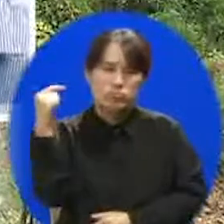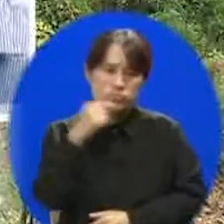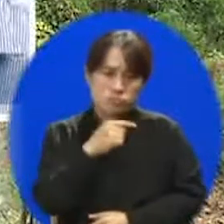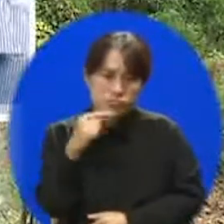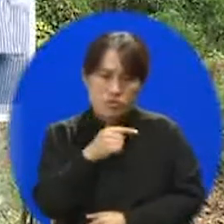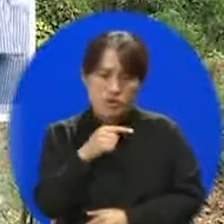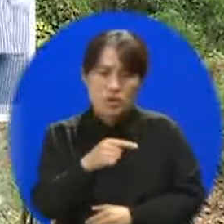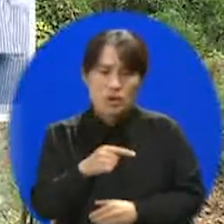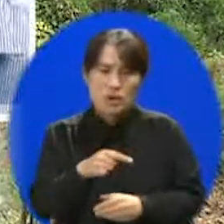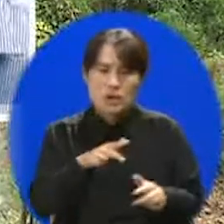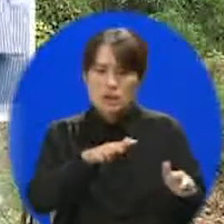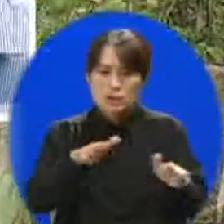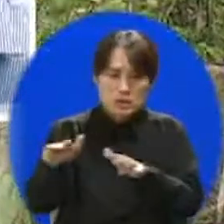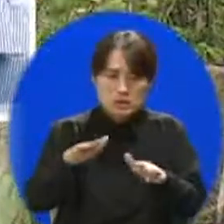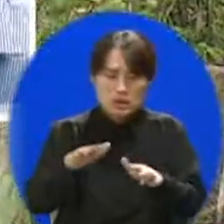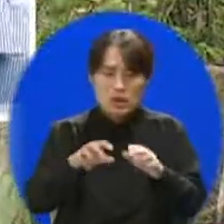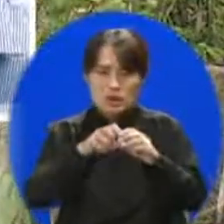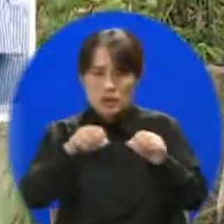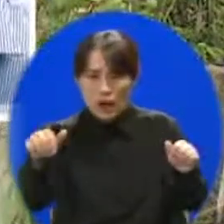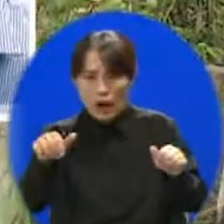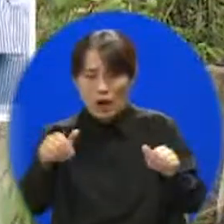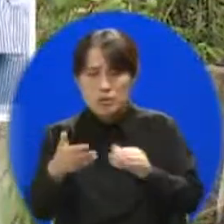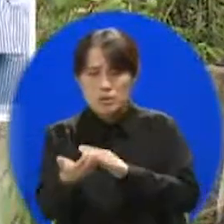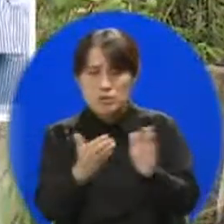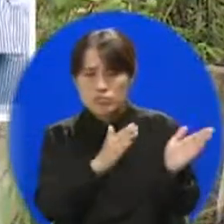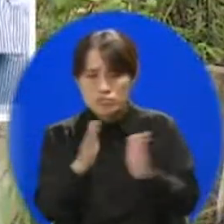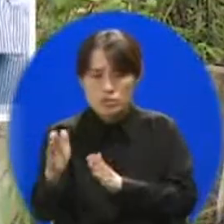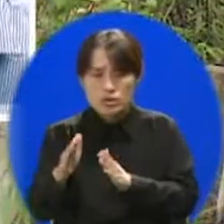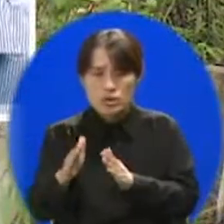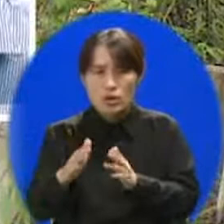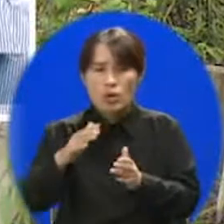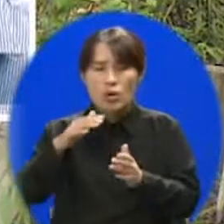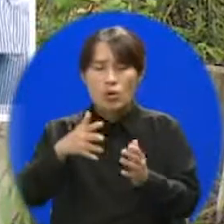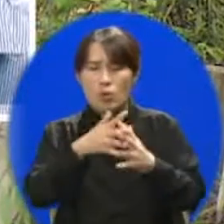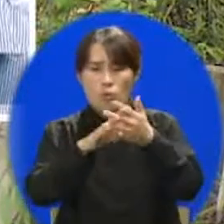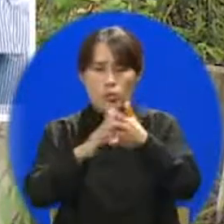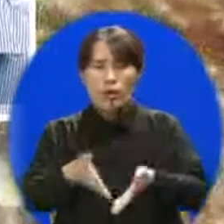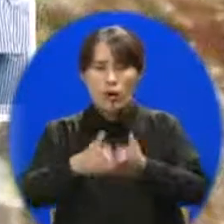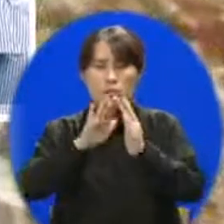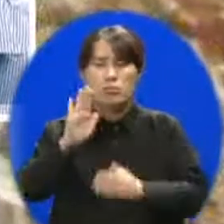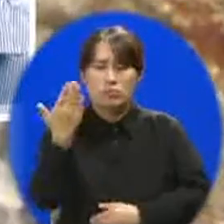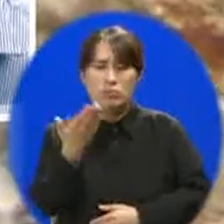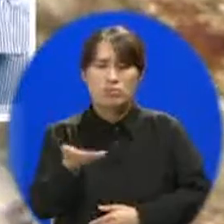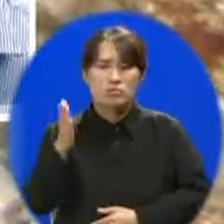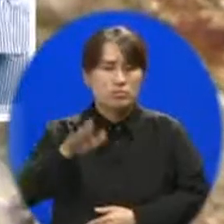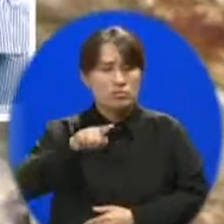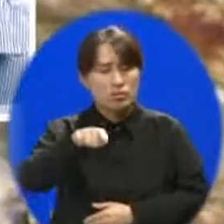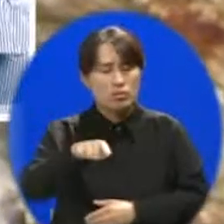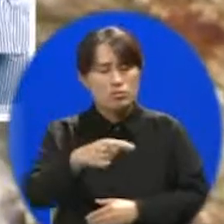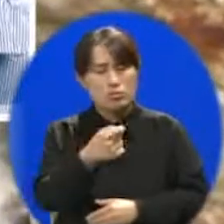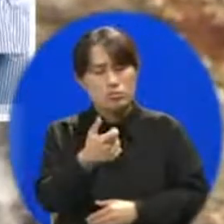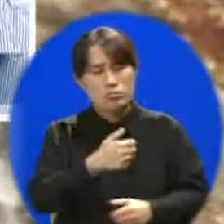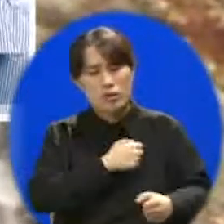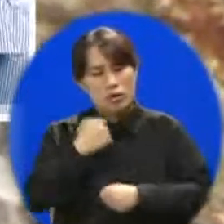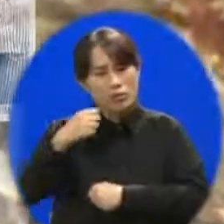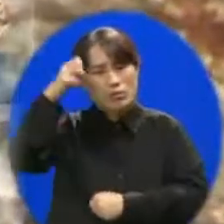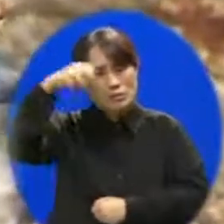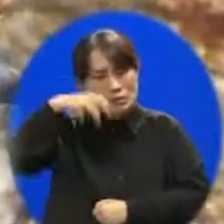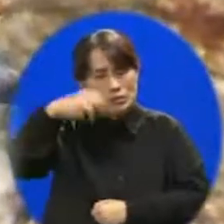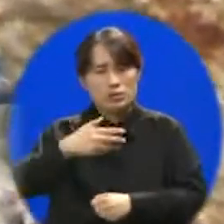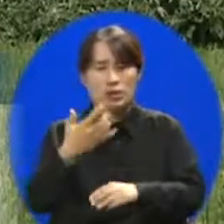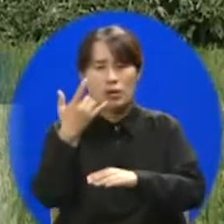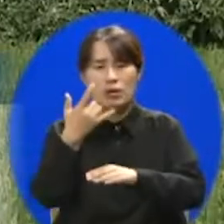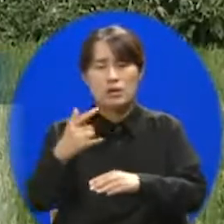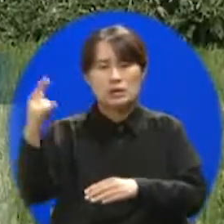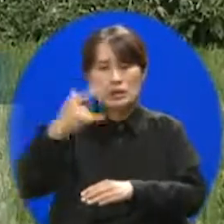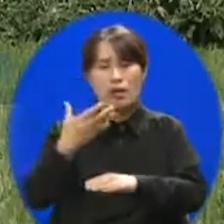그 지진이나 지영 판단을 가지고 거기에 맞게끔 공사를 하면 되 줘 그런데 그런 것들이 약간 소리 되는것 같아요 그러니까 무너지는